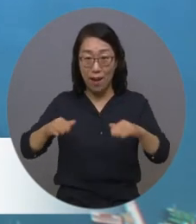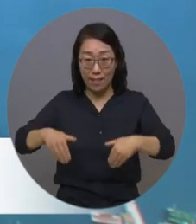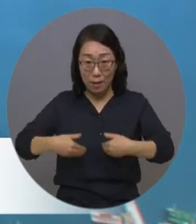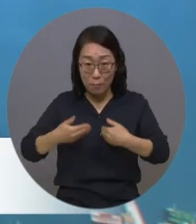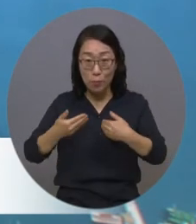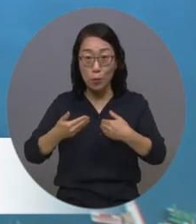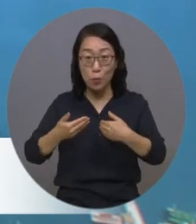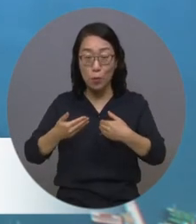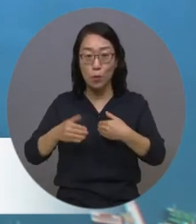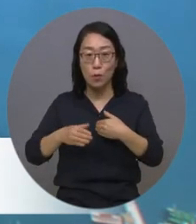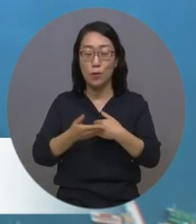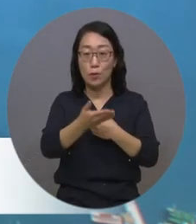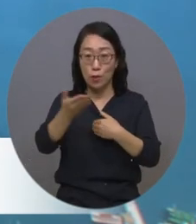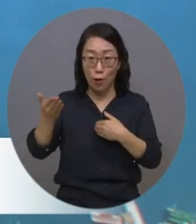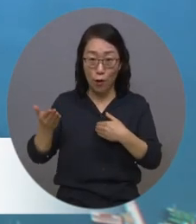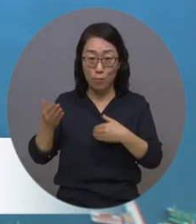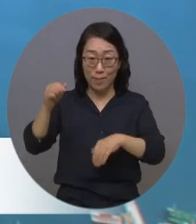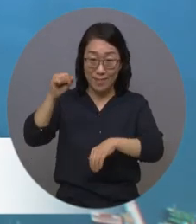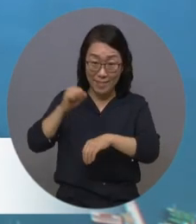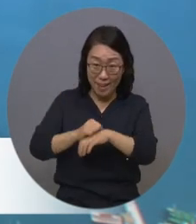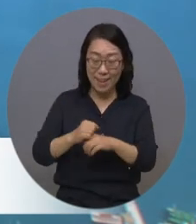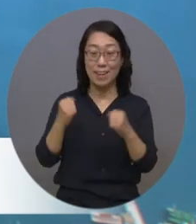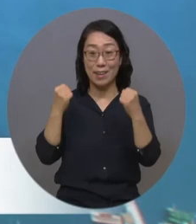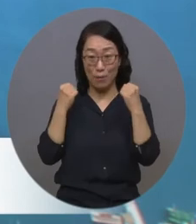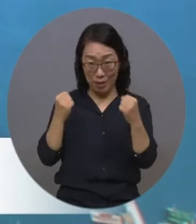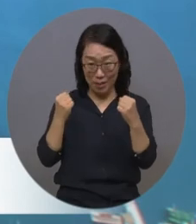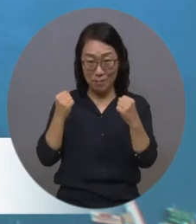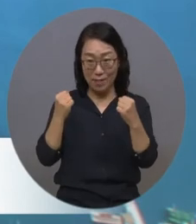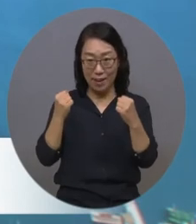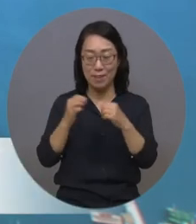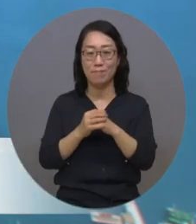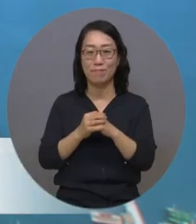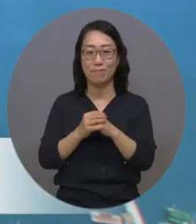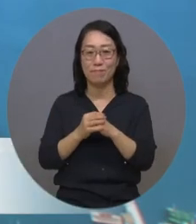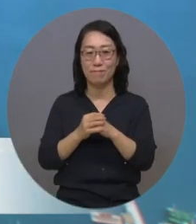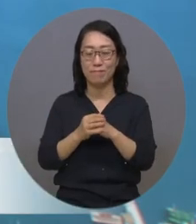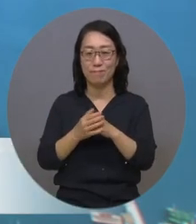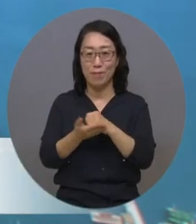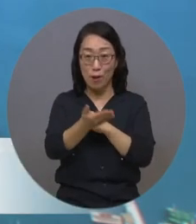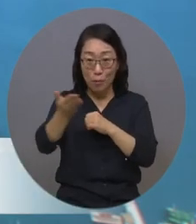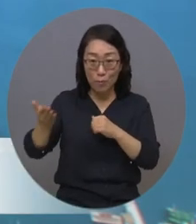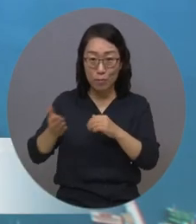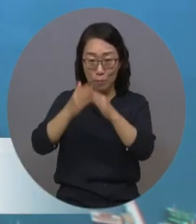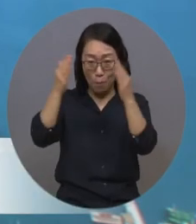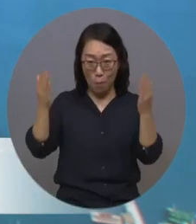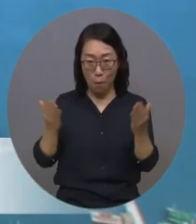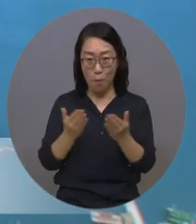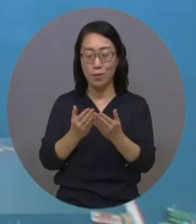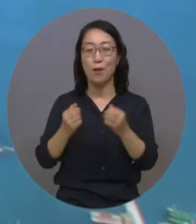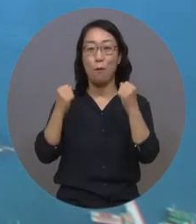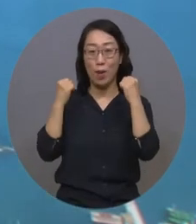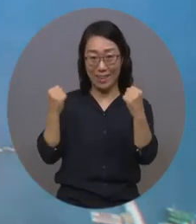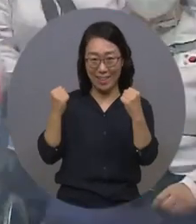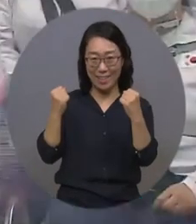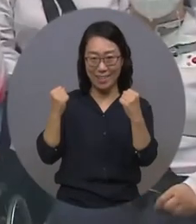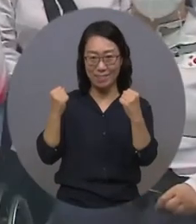전라남도가 여러분의 선전을 응원하겠습니다. 대한민국 선수단 여러분,